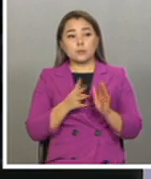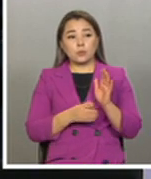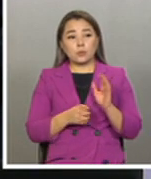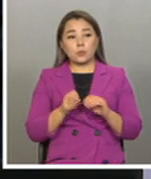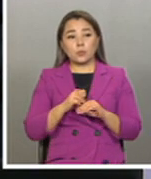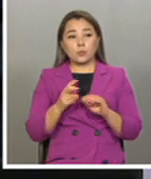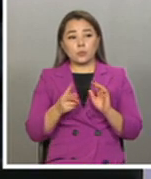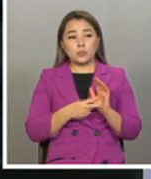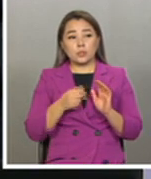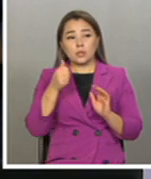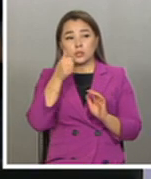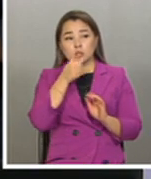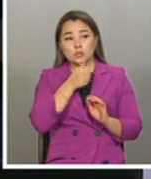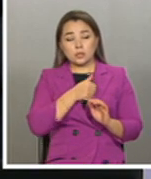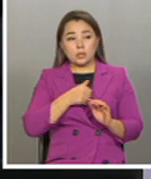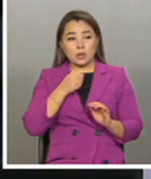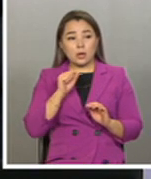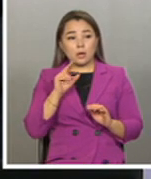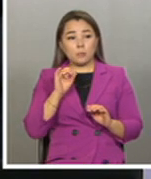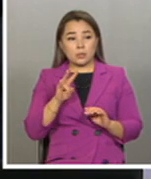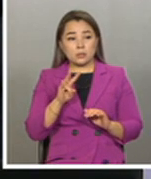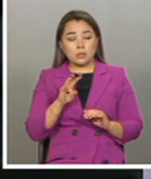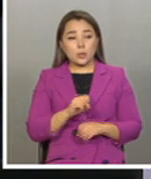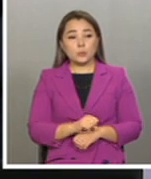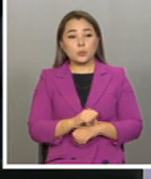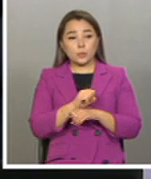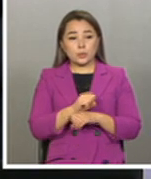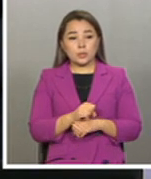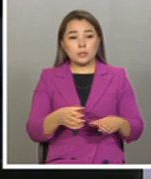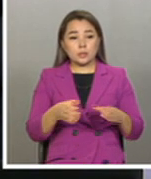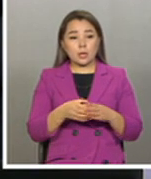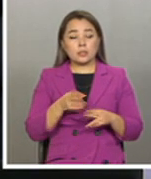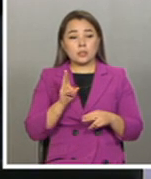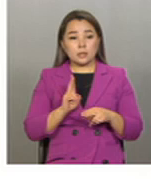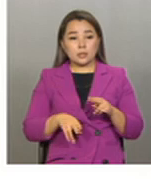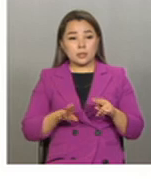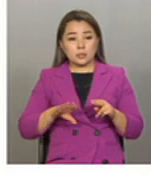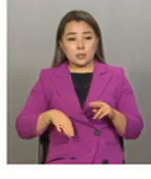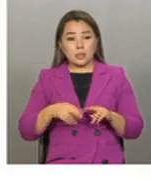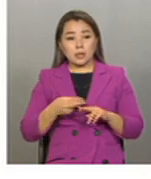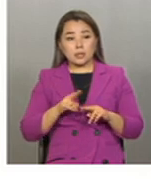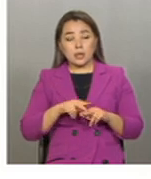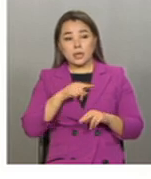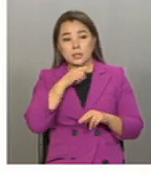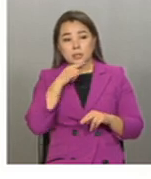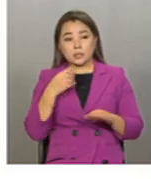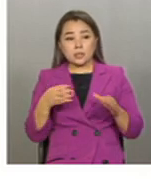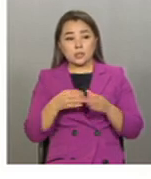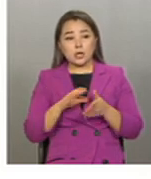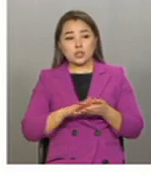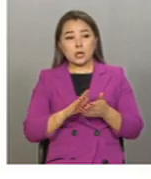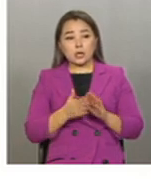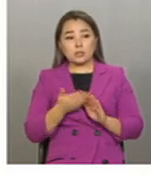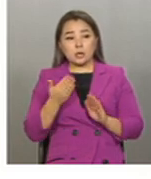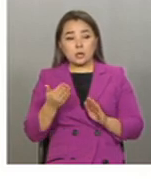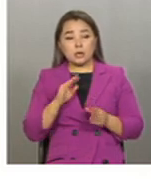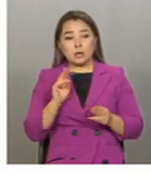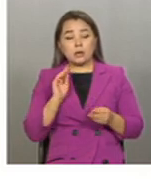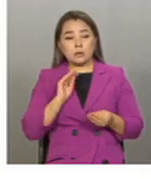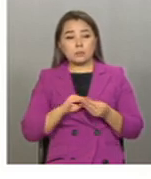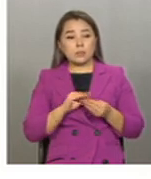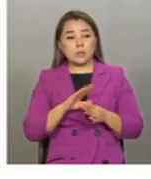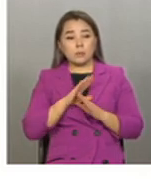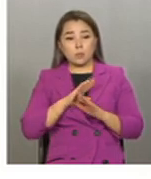1917 жылғы ақпан төңкерісінен кейінде Ресейдегі жағдай қалыпты болмады.